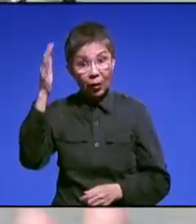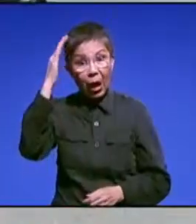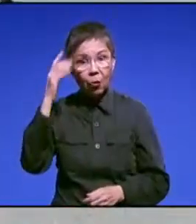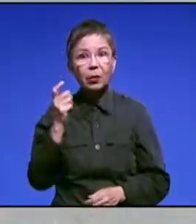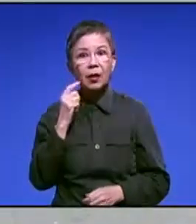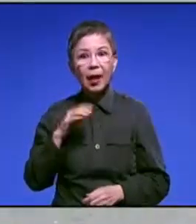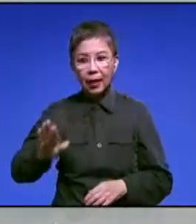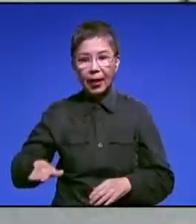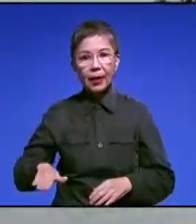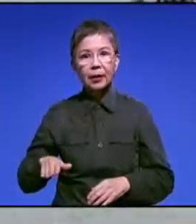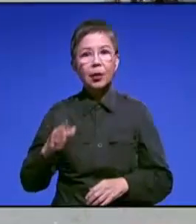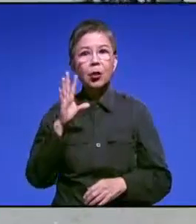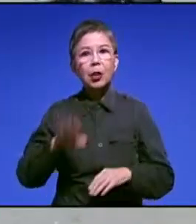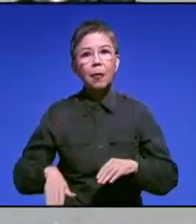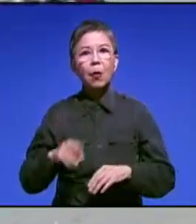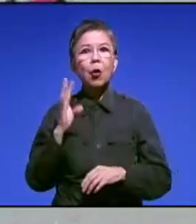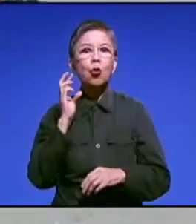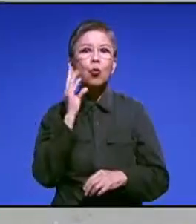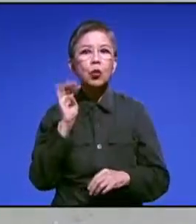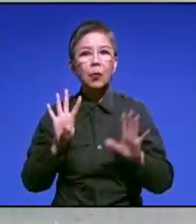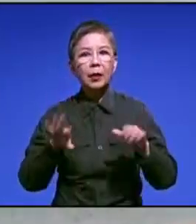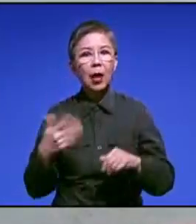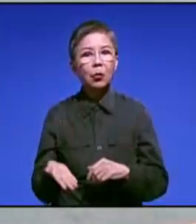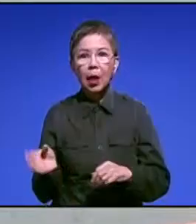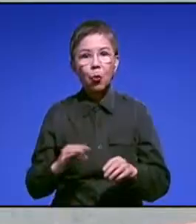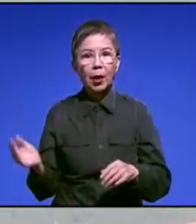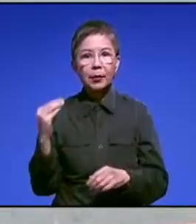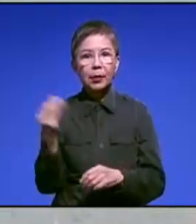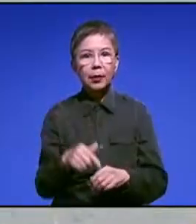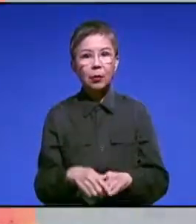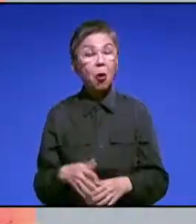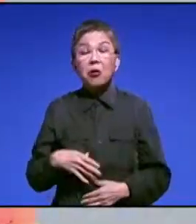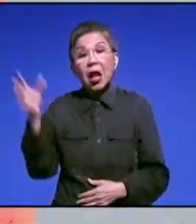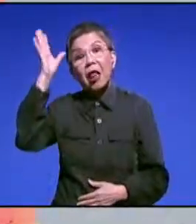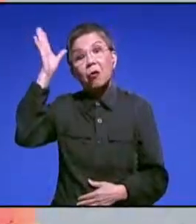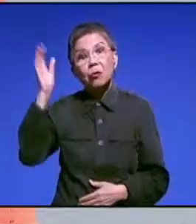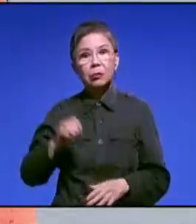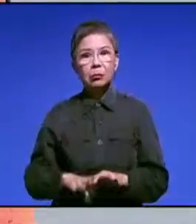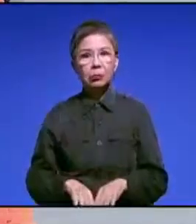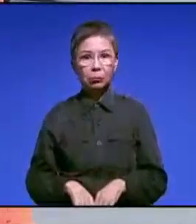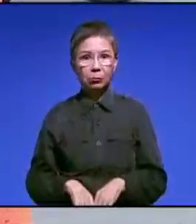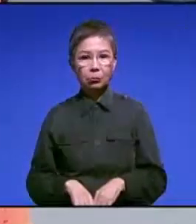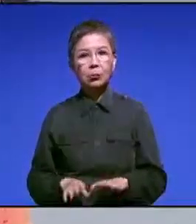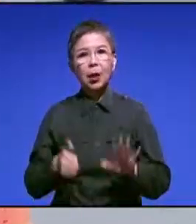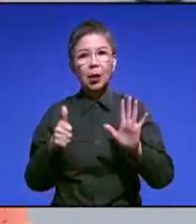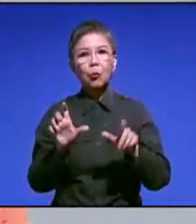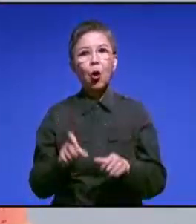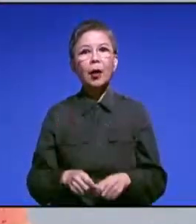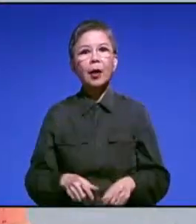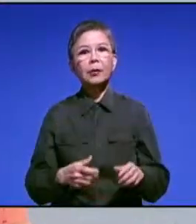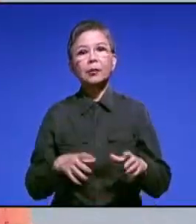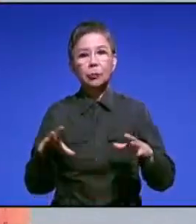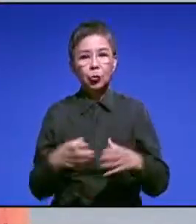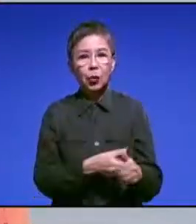ada kecil Mungkin dia bawa 9 enggak boleh data ternyata gimana enggak tahu enggak tahu enggak tahu Minggu pagi 60 orang petugas gabungan